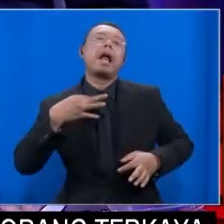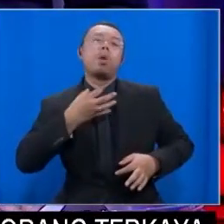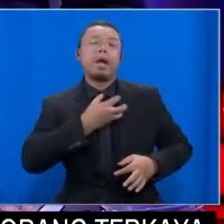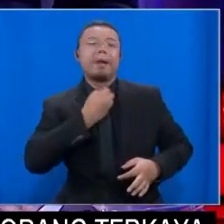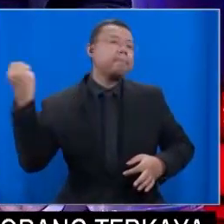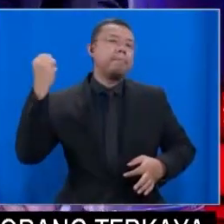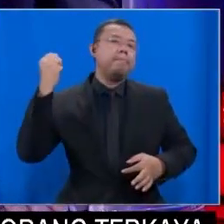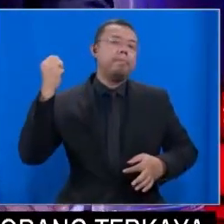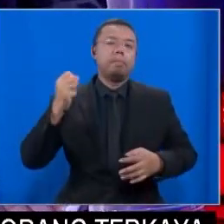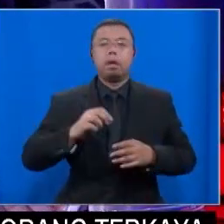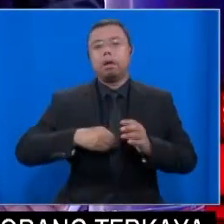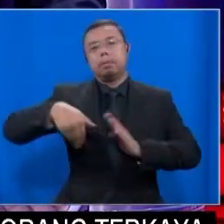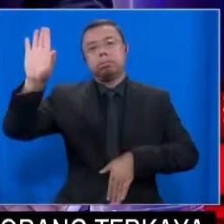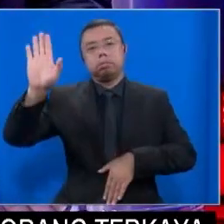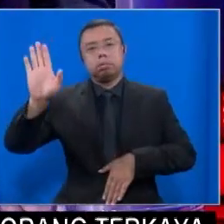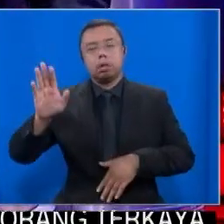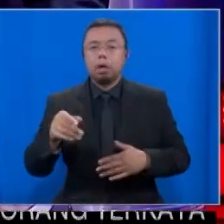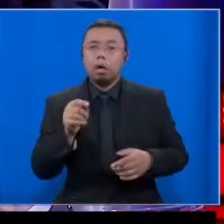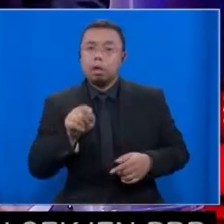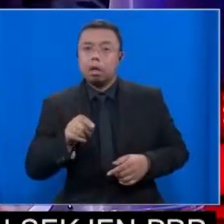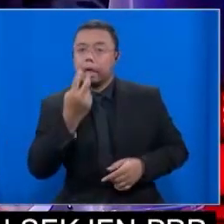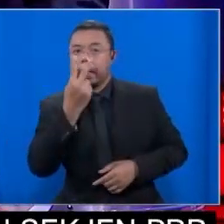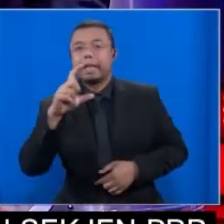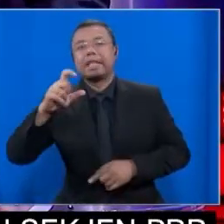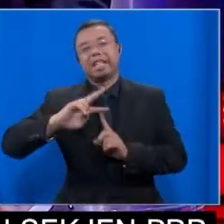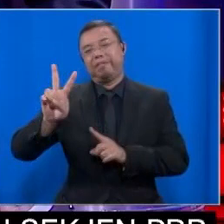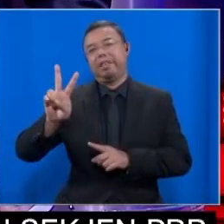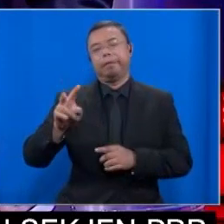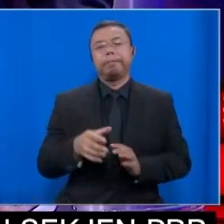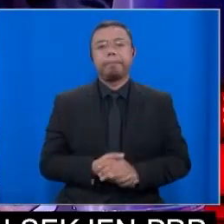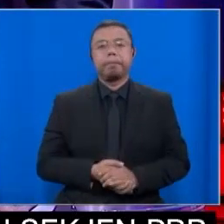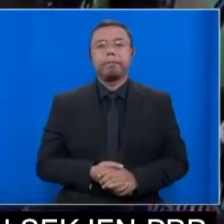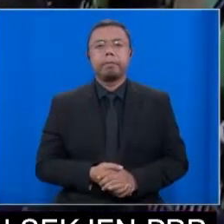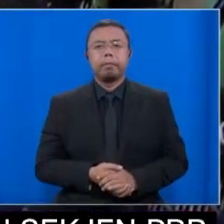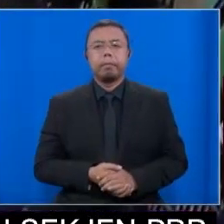raib digasak pelaku jambret. Aksi pelaku ini terekam kamera CCTV.